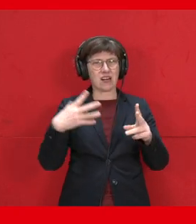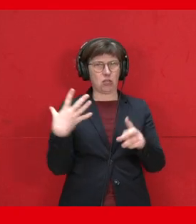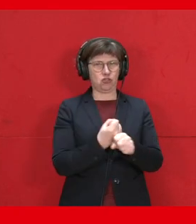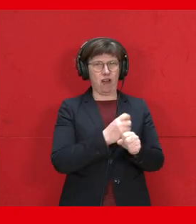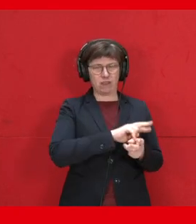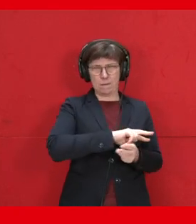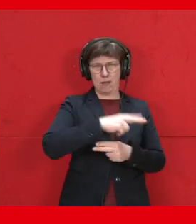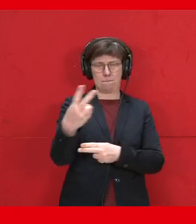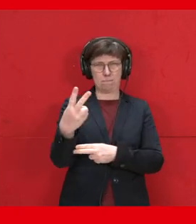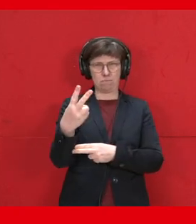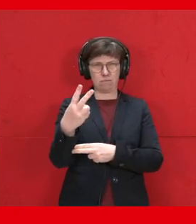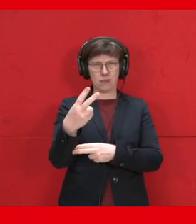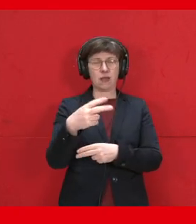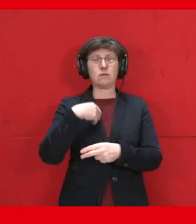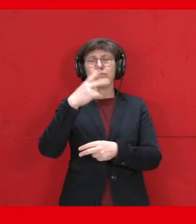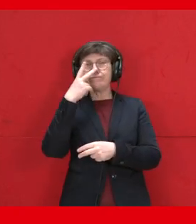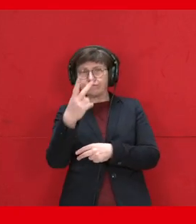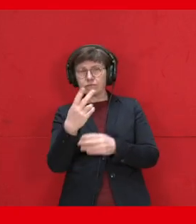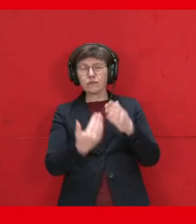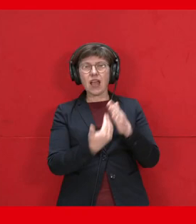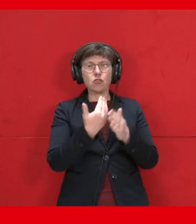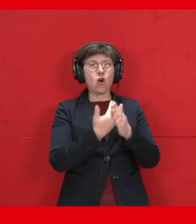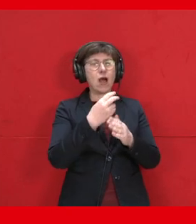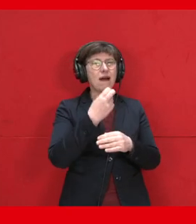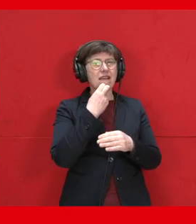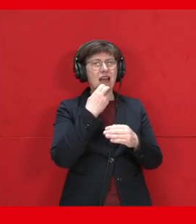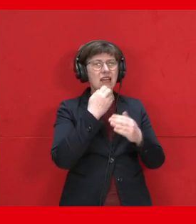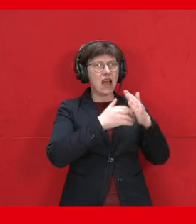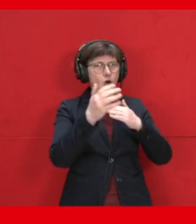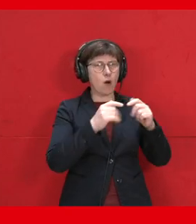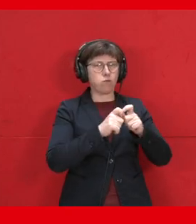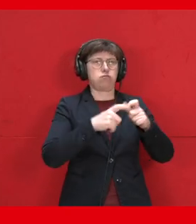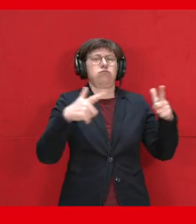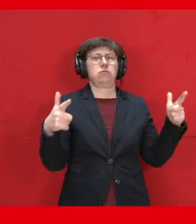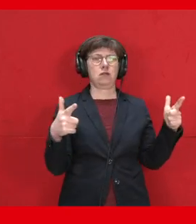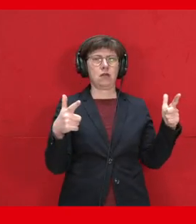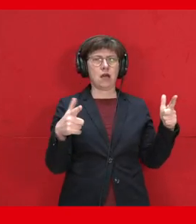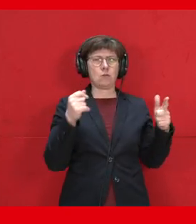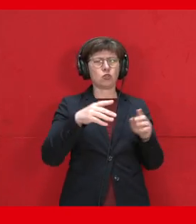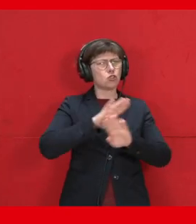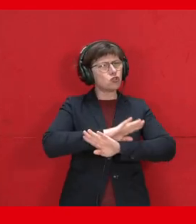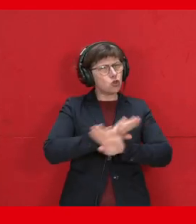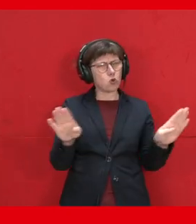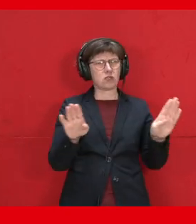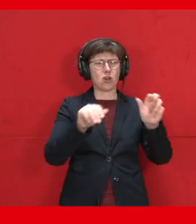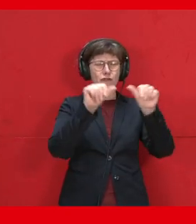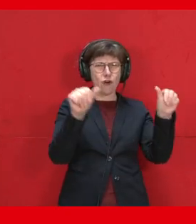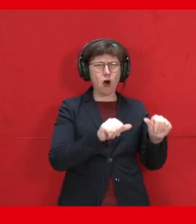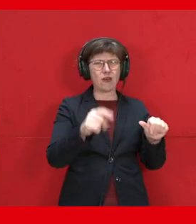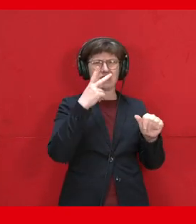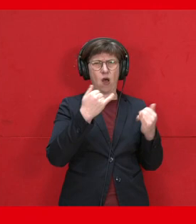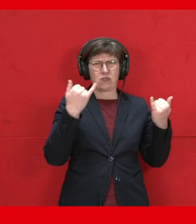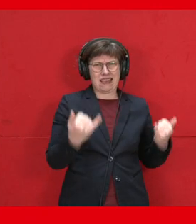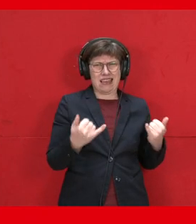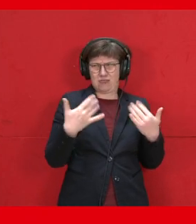gelingt. Also wollen wir dafür sorgen, dass die erneuerbaren Energien ausgebaut werden. Und da muss Schluss sein mit der Art und Weise, wie das